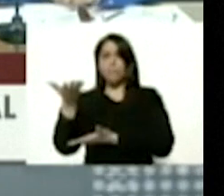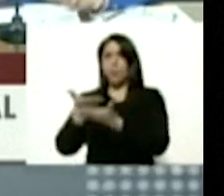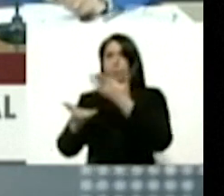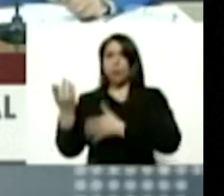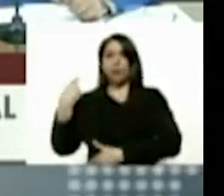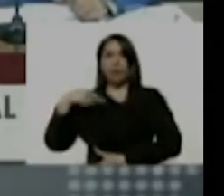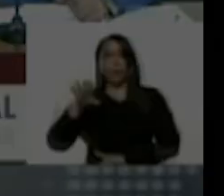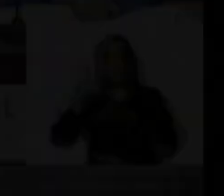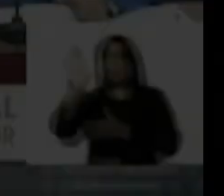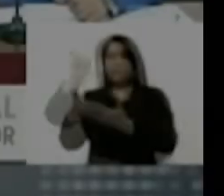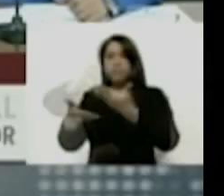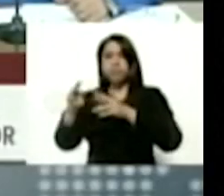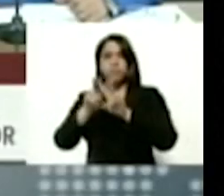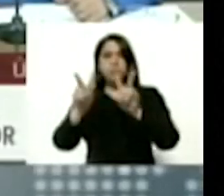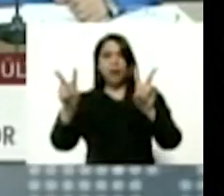haben